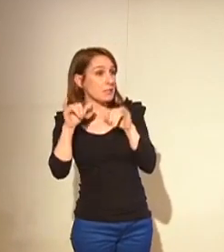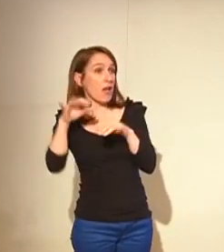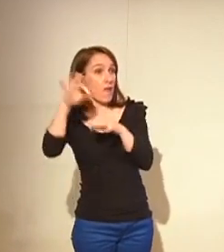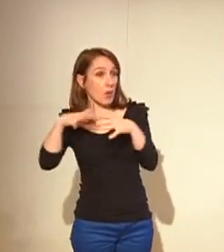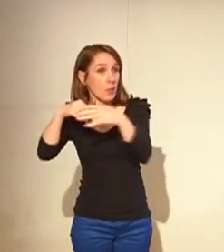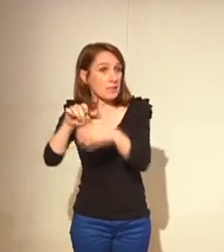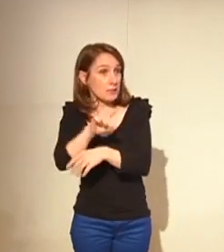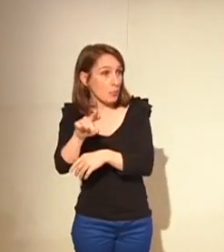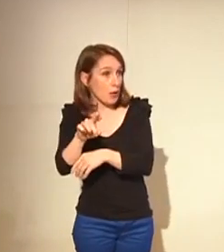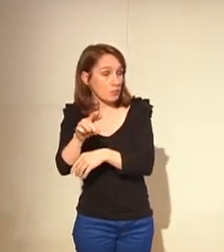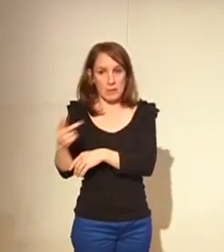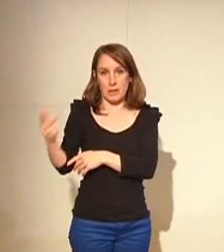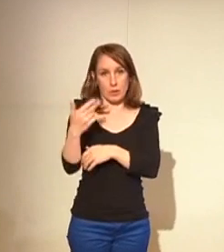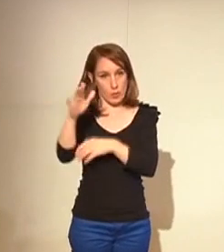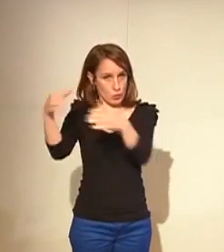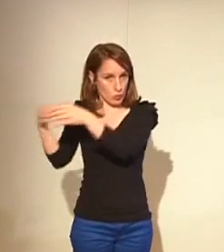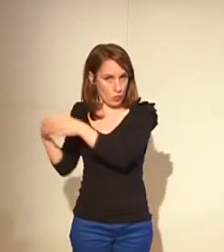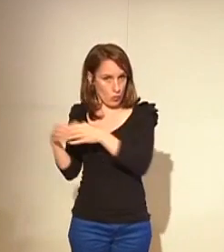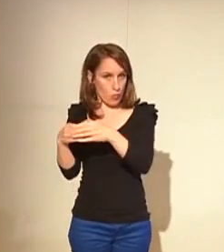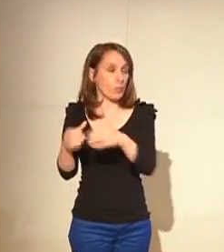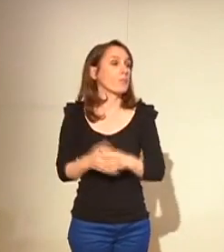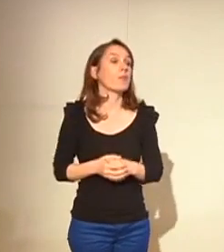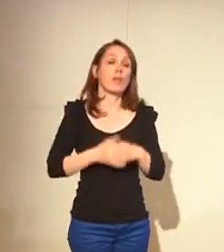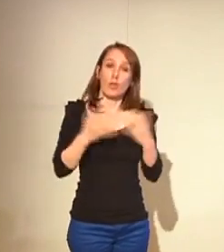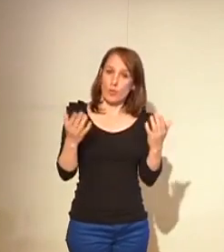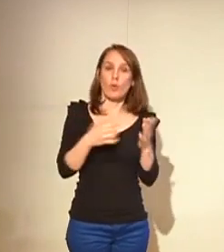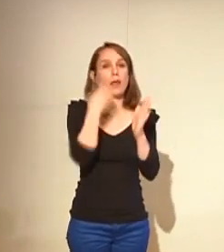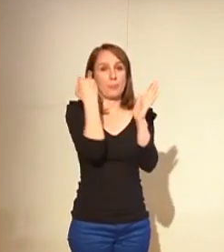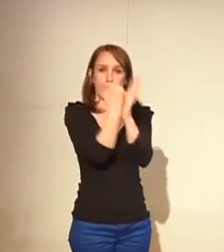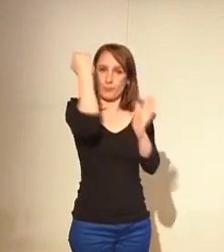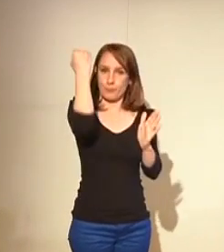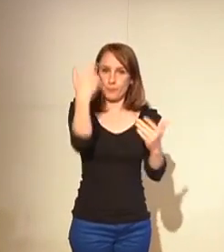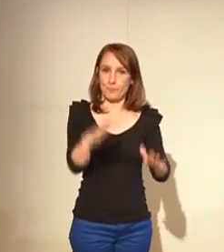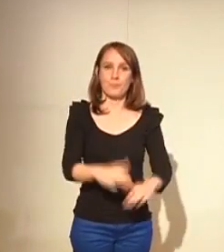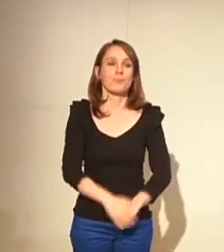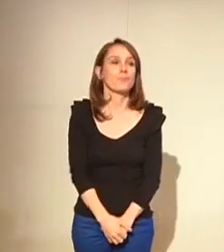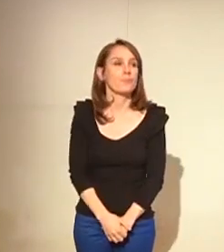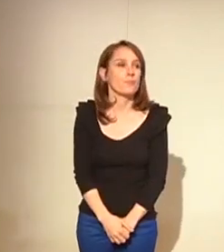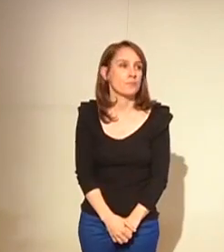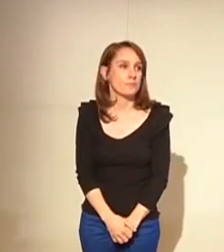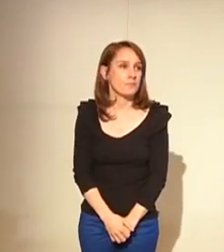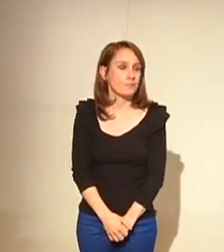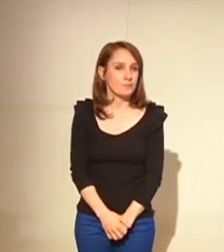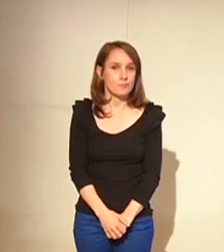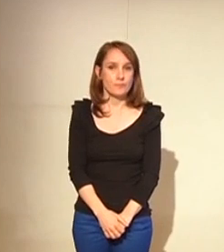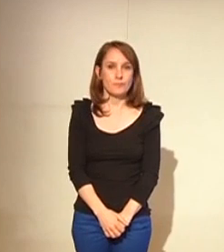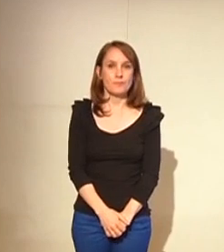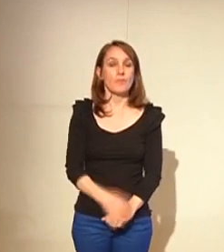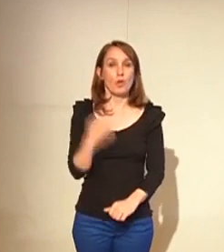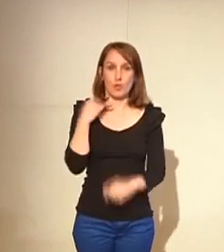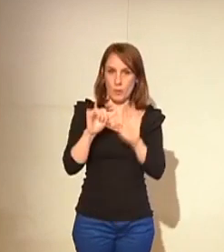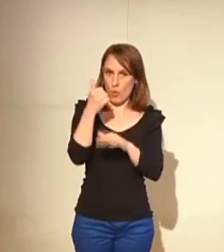ne prend pas part au vote les trois autres groupes cette délibération est donc adoptée la 11 nous